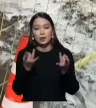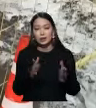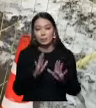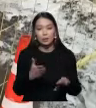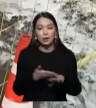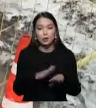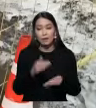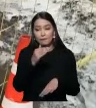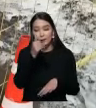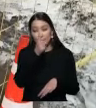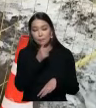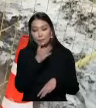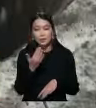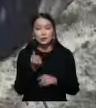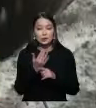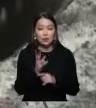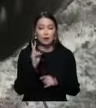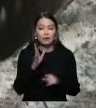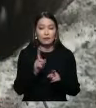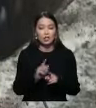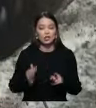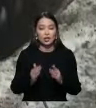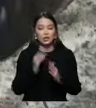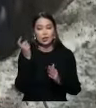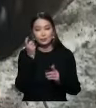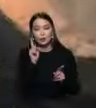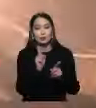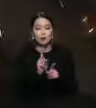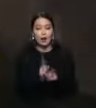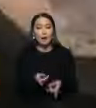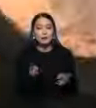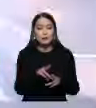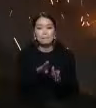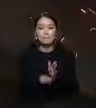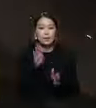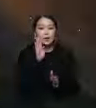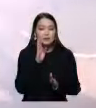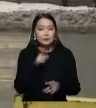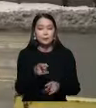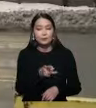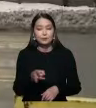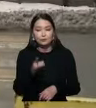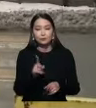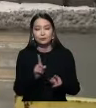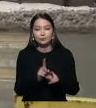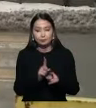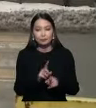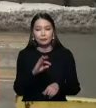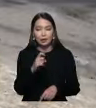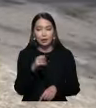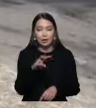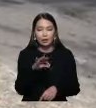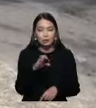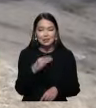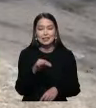феврале несколько многоквартирных домов и частный сектор 10 раз оставались без воды. Это микрорайоны Сурыптау, Михайловка и Майкудук.